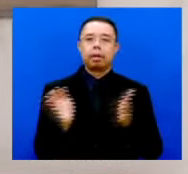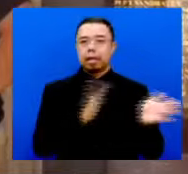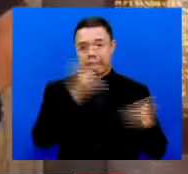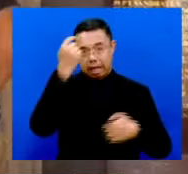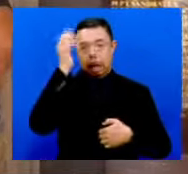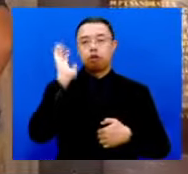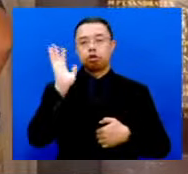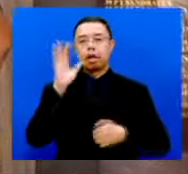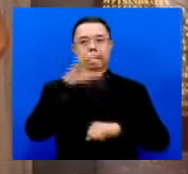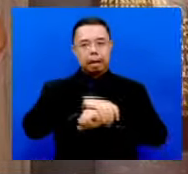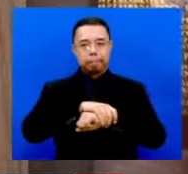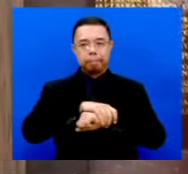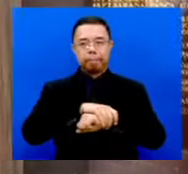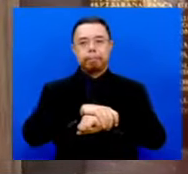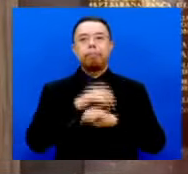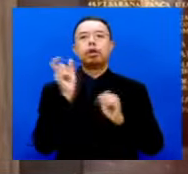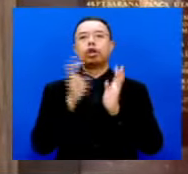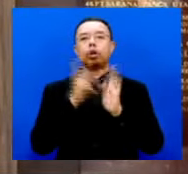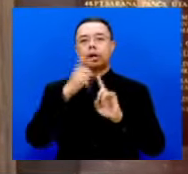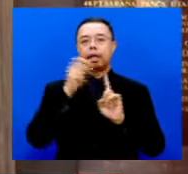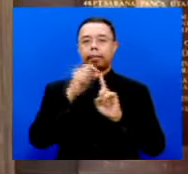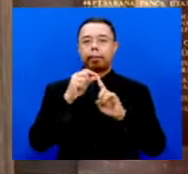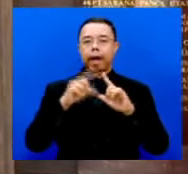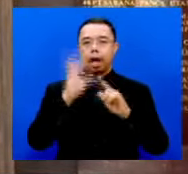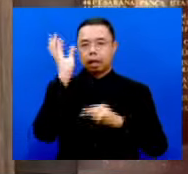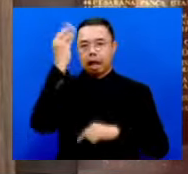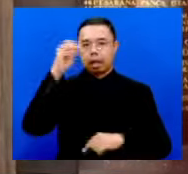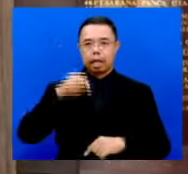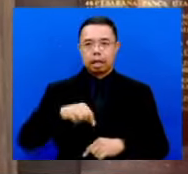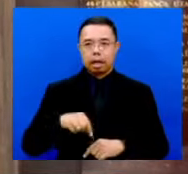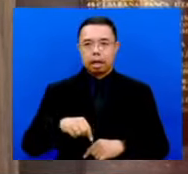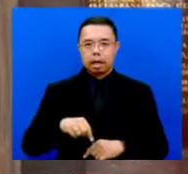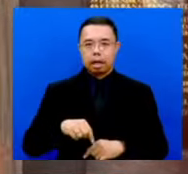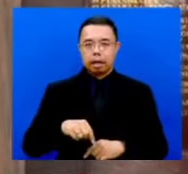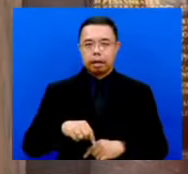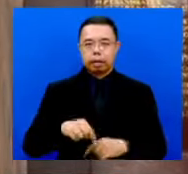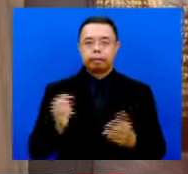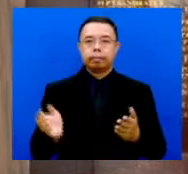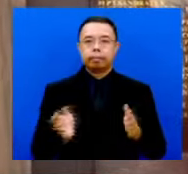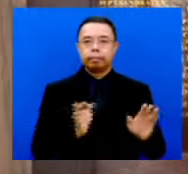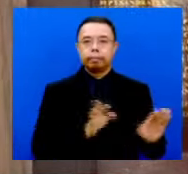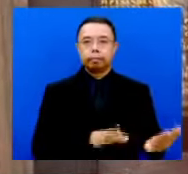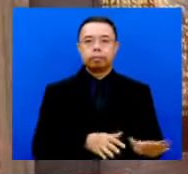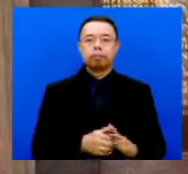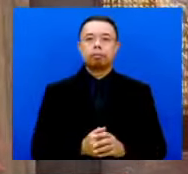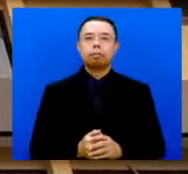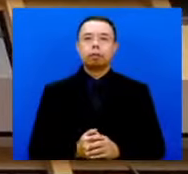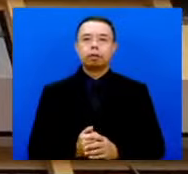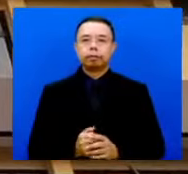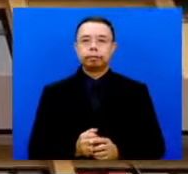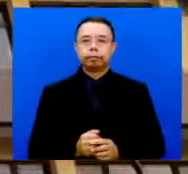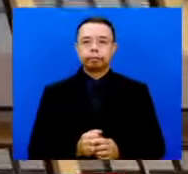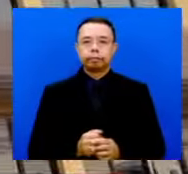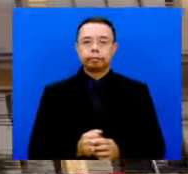sempatilumahak unit PPA satresm Polres Metro Jakarta Selatan dari Jakarta Robin Fredy tv1